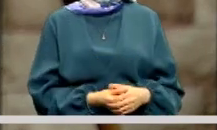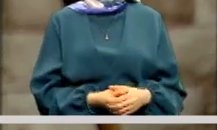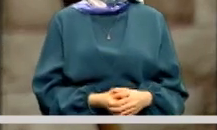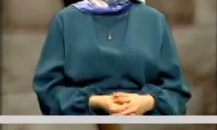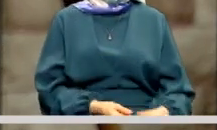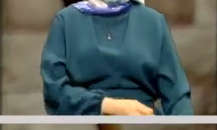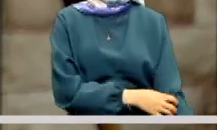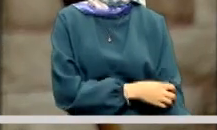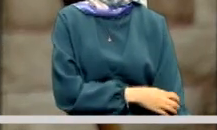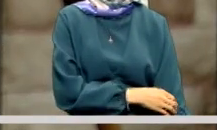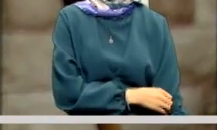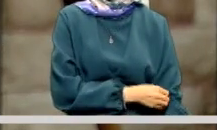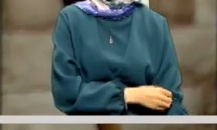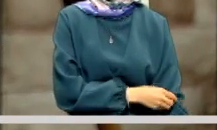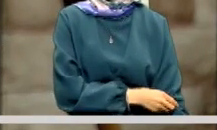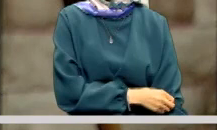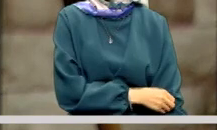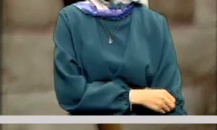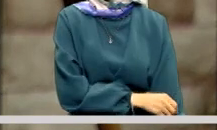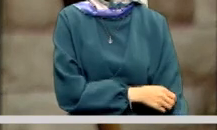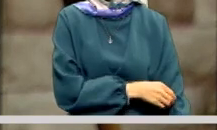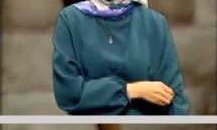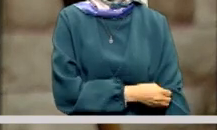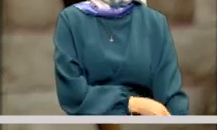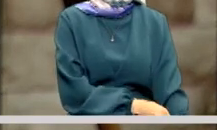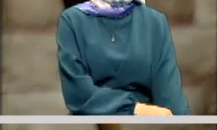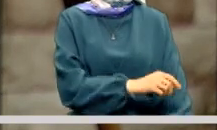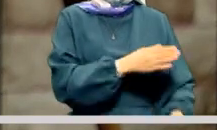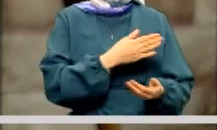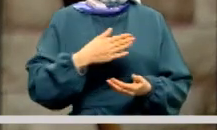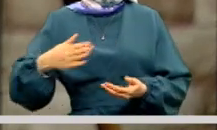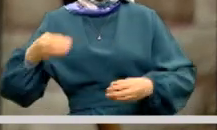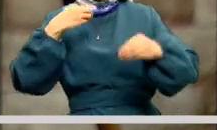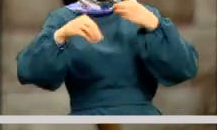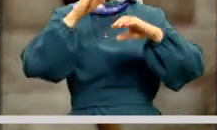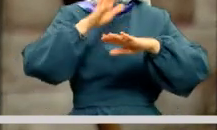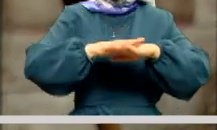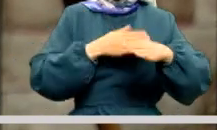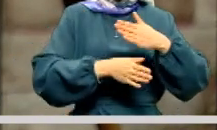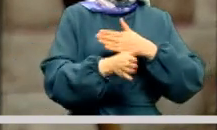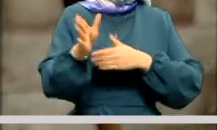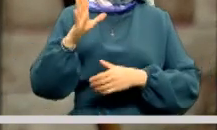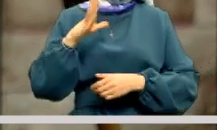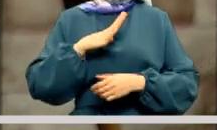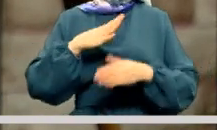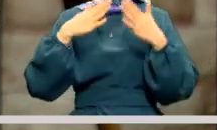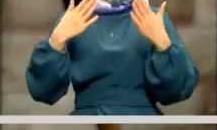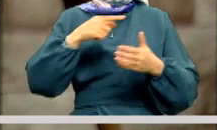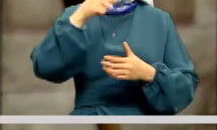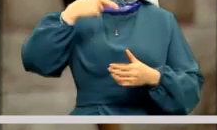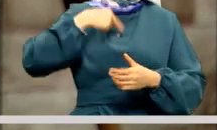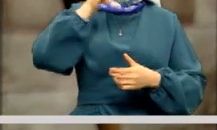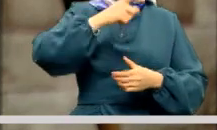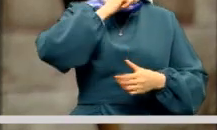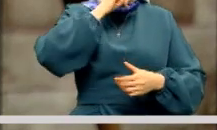gayet usul bir şekilde geçip keyfe keder alışverişini yaparak çıkabiliyor ama bizim o